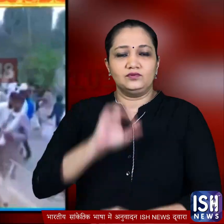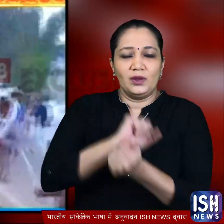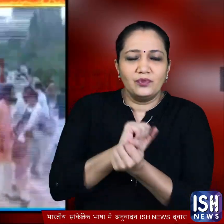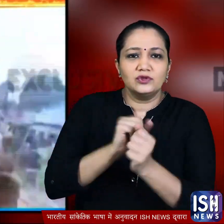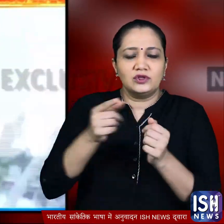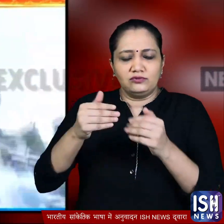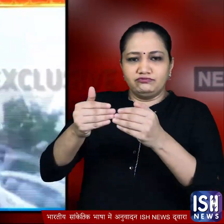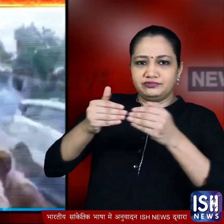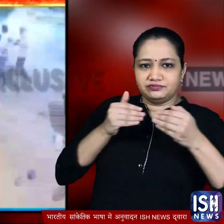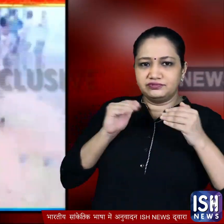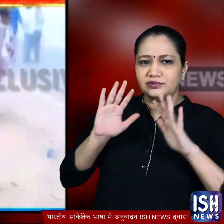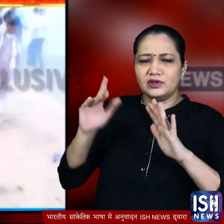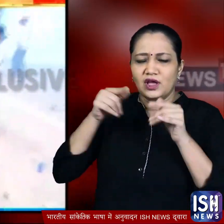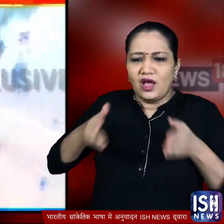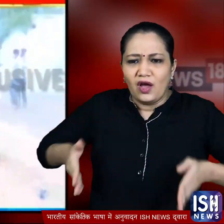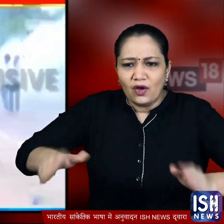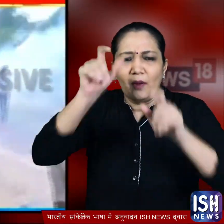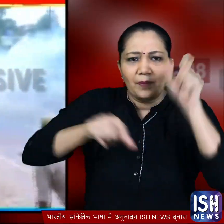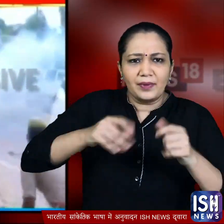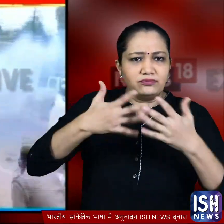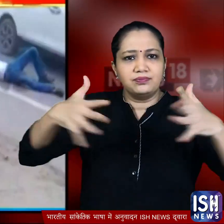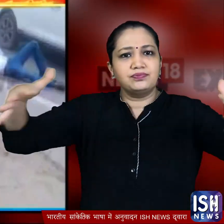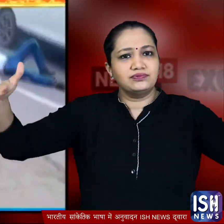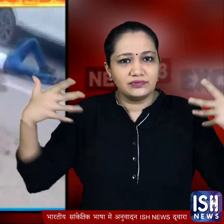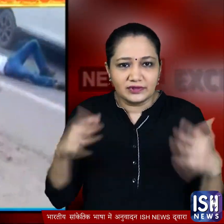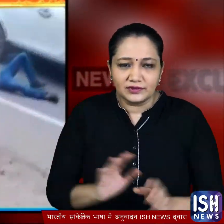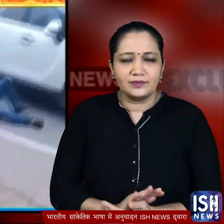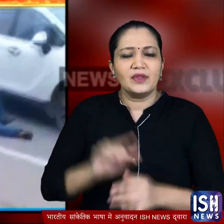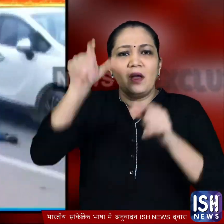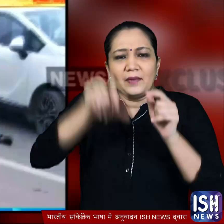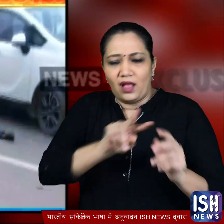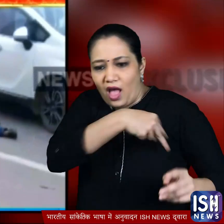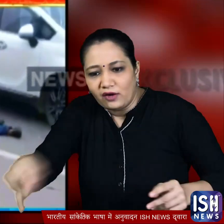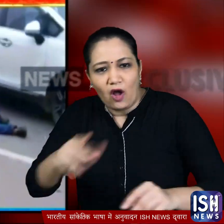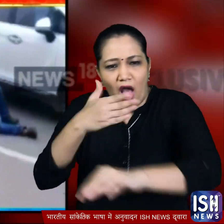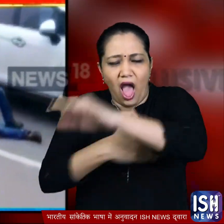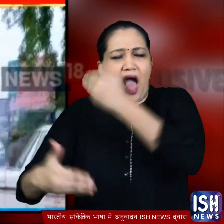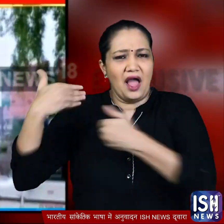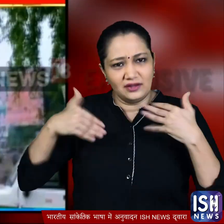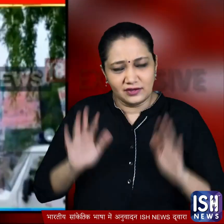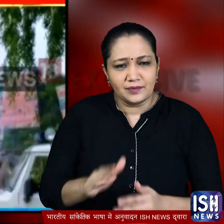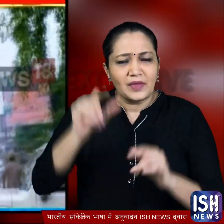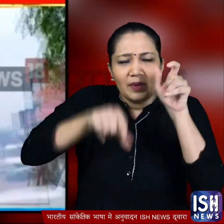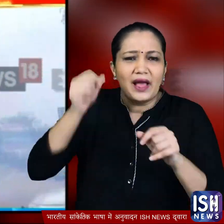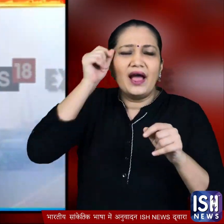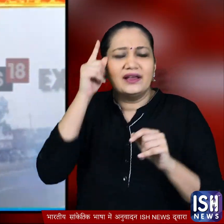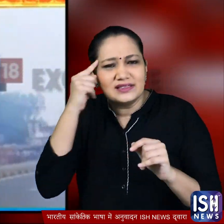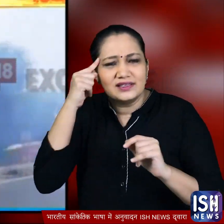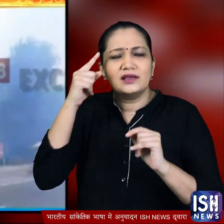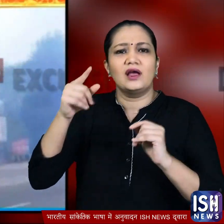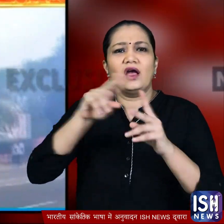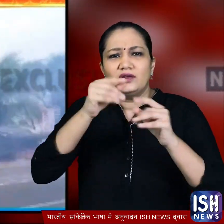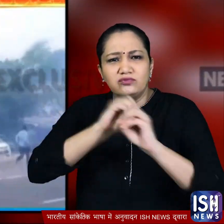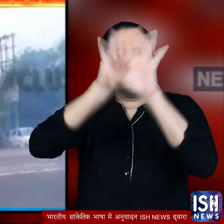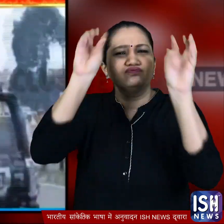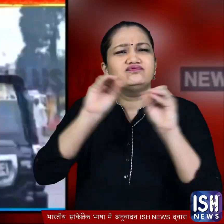पुलिस वालों ने अपने कदम पीछे खींच लिए और सड़क पर जमा भीड़ छट गई। एक आदमी जख्मी होकर सड़क पर ही गिरा हुआ दिखा। कोई कुछ समझ पाता इससे पहले सड़क